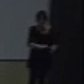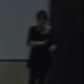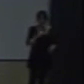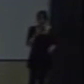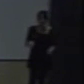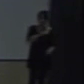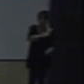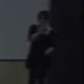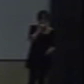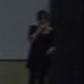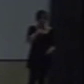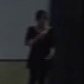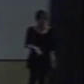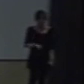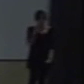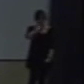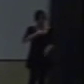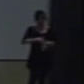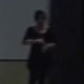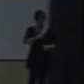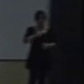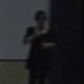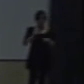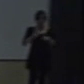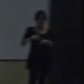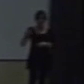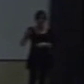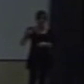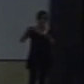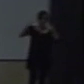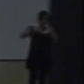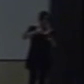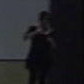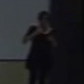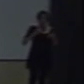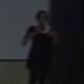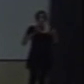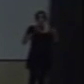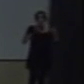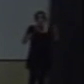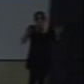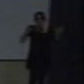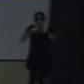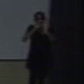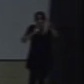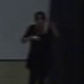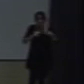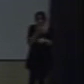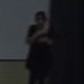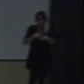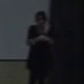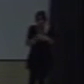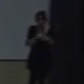sospitosos d'alguna cosa senzillament doncs, o perquè s'ha sumat doncs, una imatge amb una informació que potser